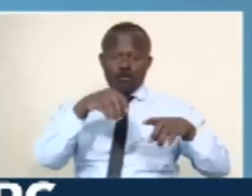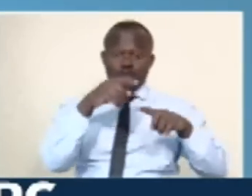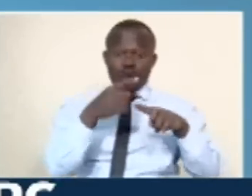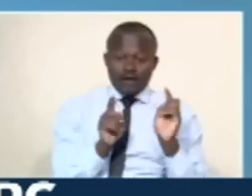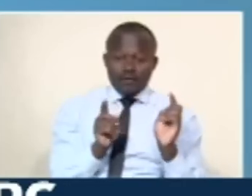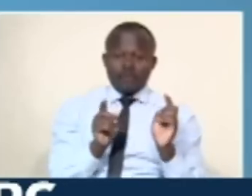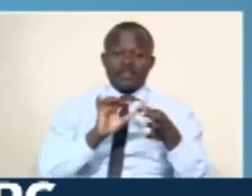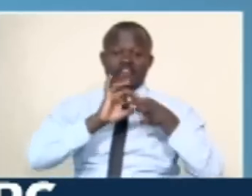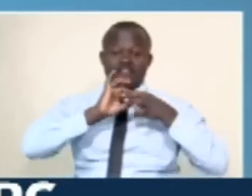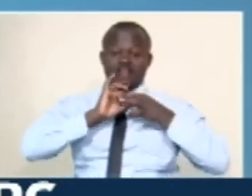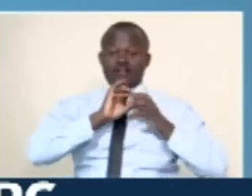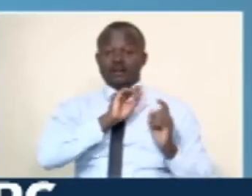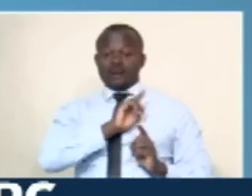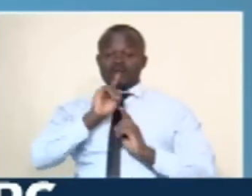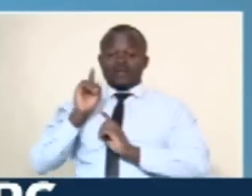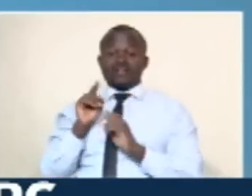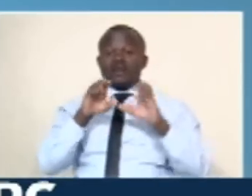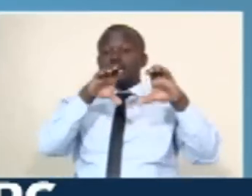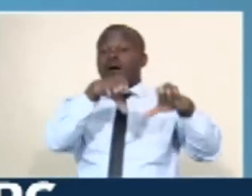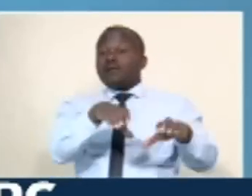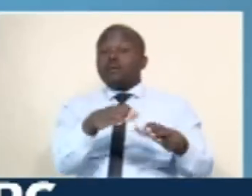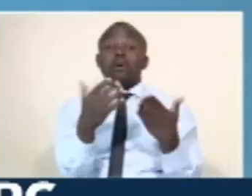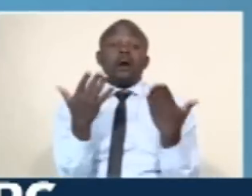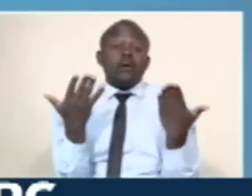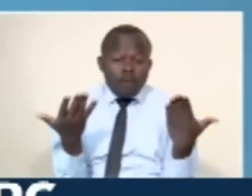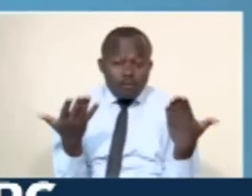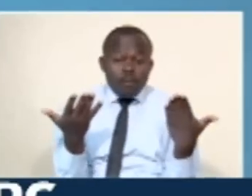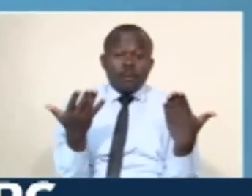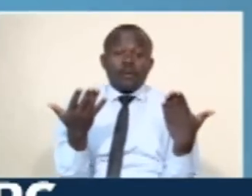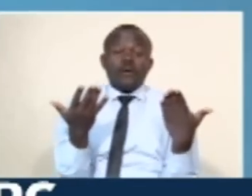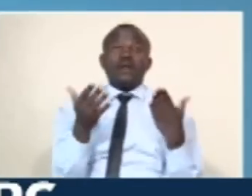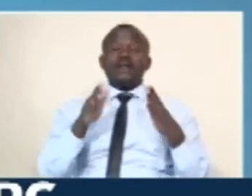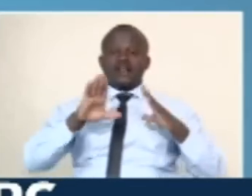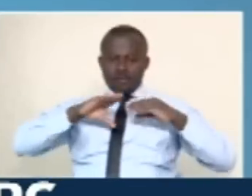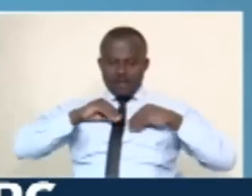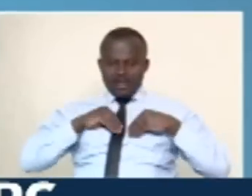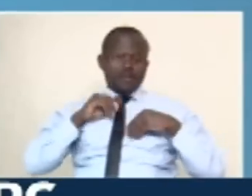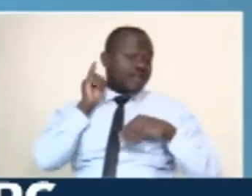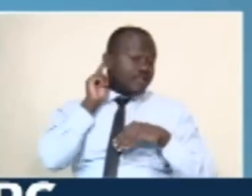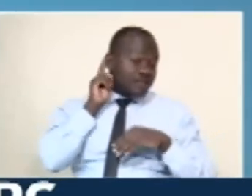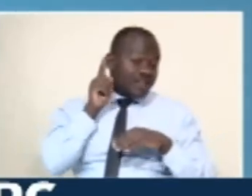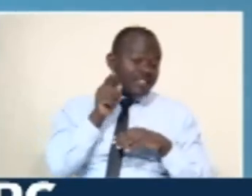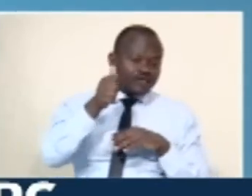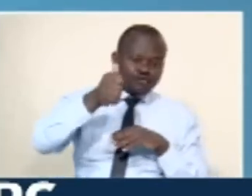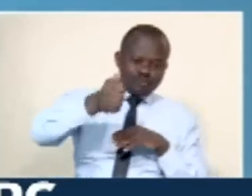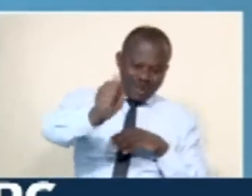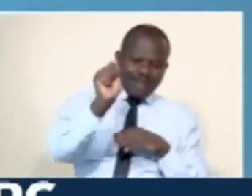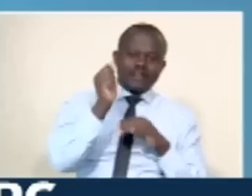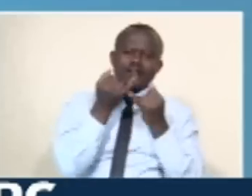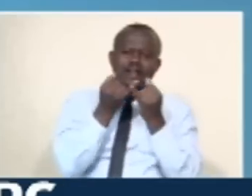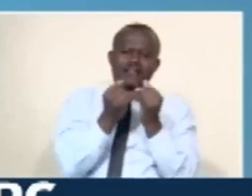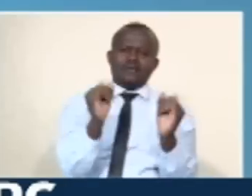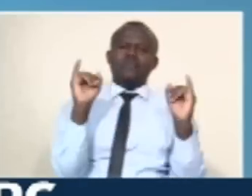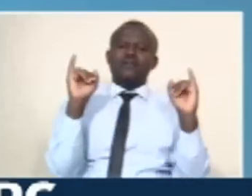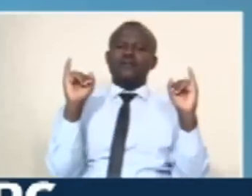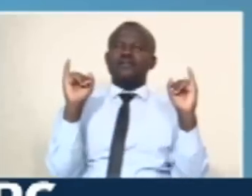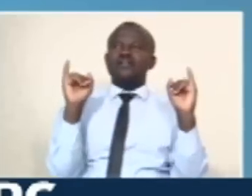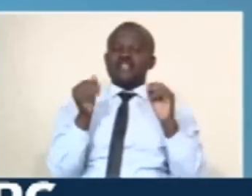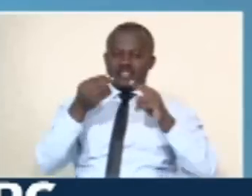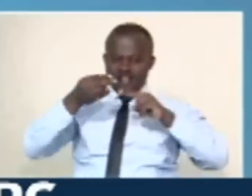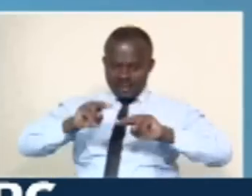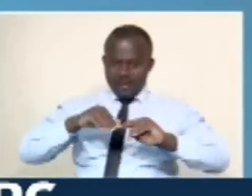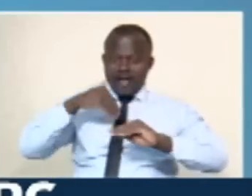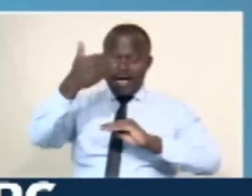noneho ifatanya n'ingabo za Kongo, ahubwo ni mureke iperereza ryigenga ribe ibyo ritanze aba ari byo abantu